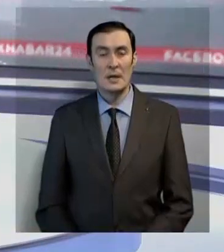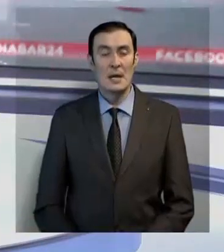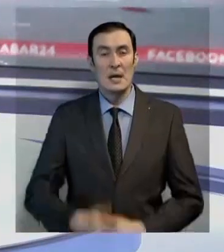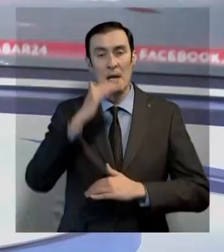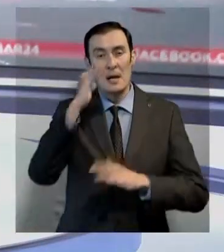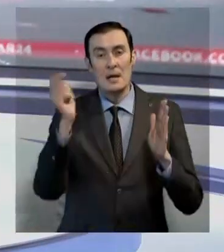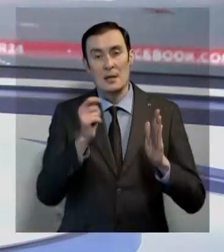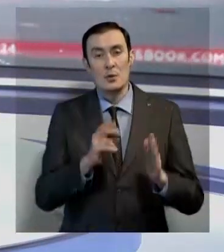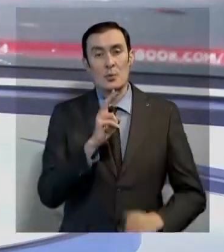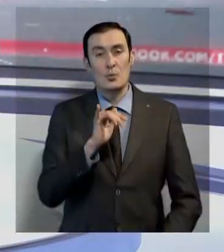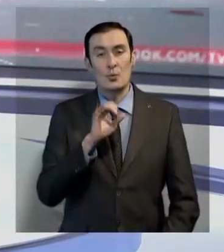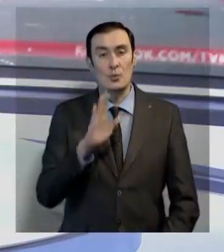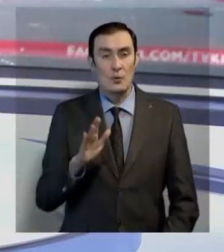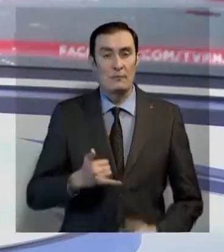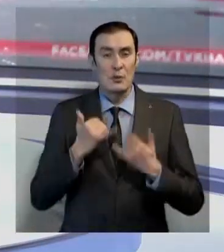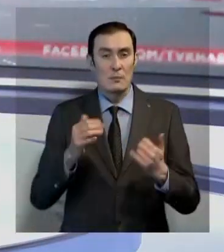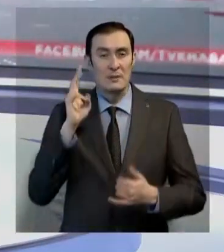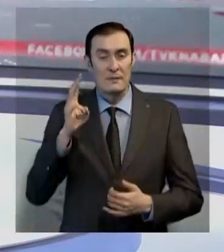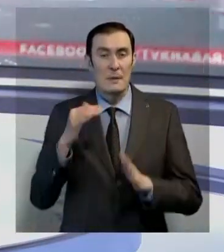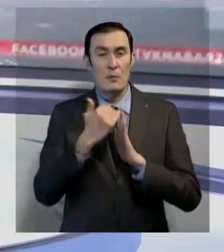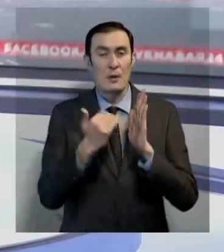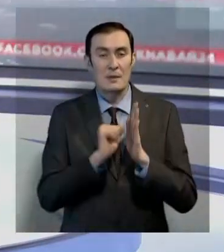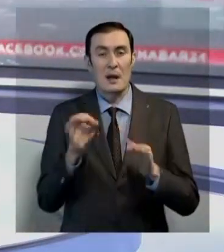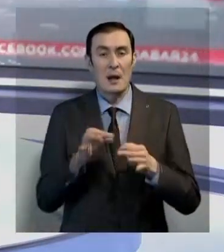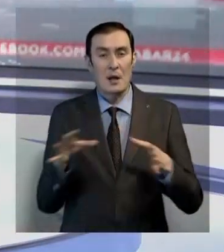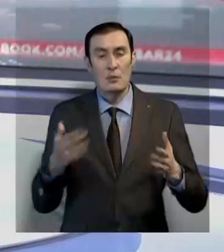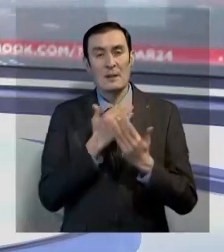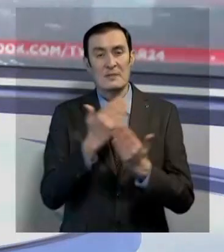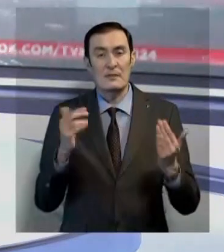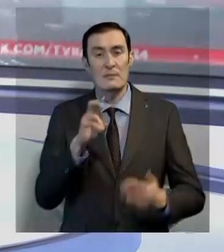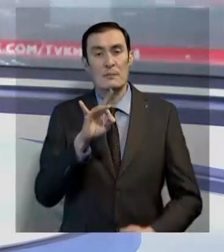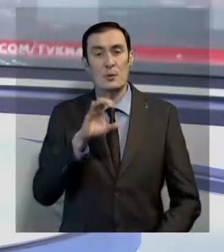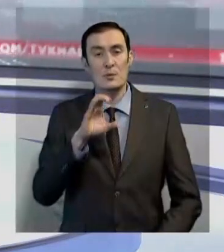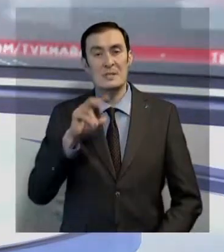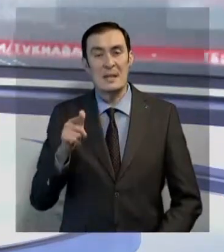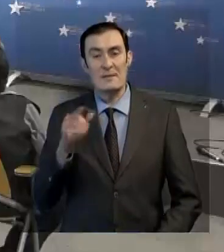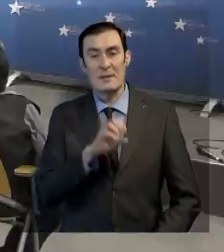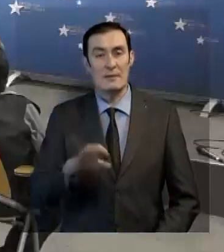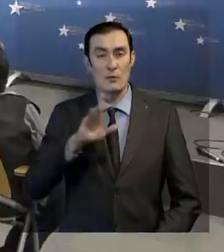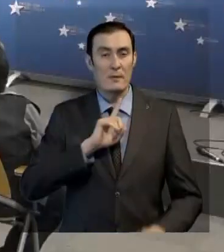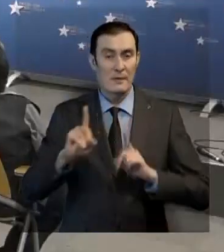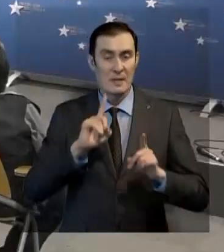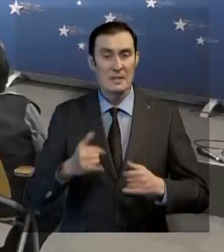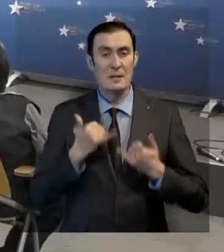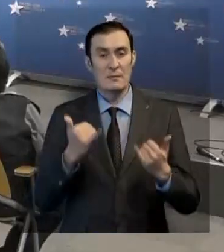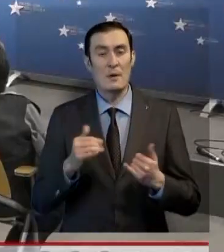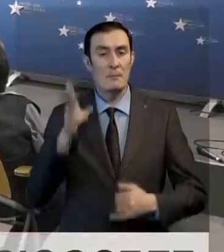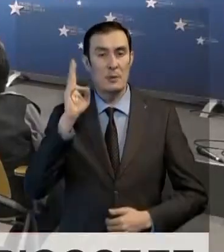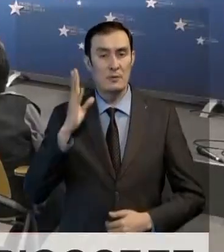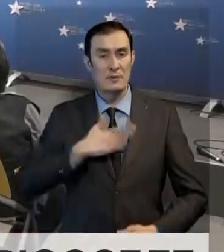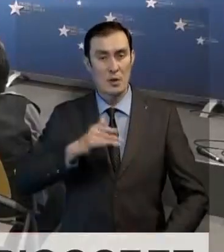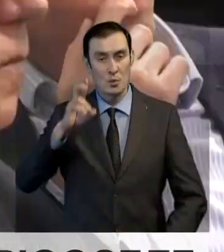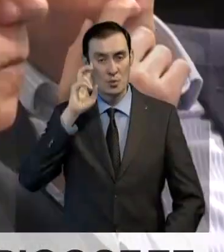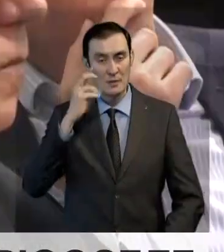Картина Крипека Куюкова, почетного посла проекта «Атом», представили на выставке в Брюсселе. Она прошла в рамках конференции, организованной посольством нашей